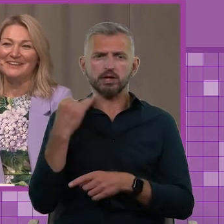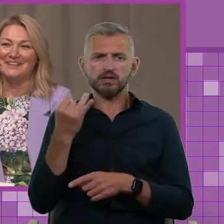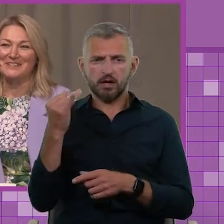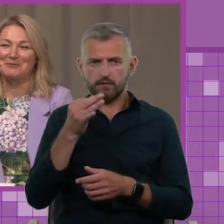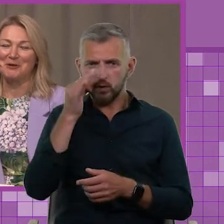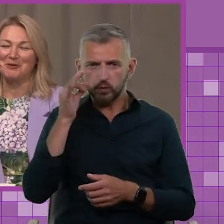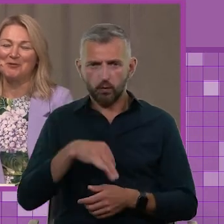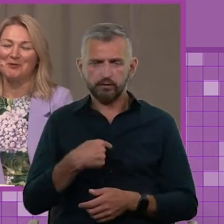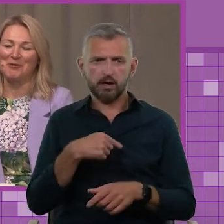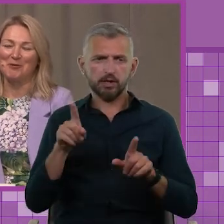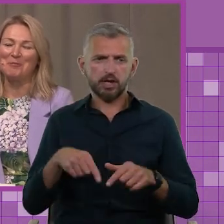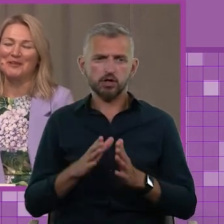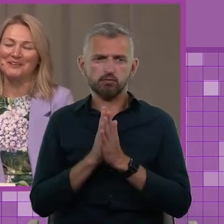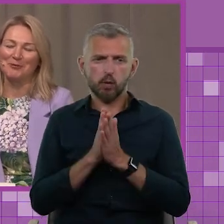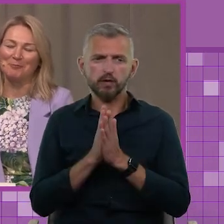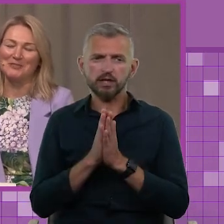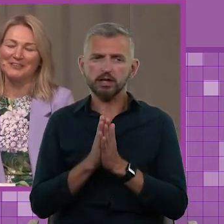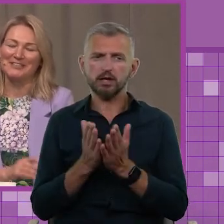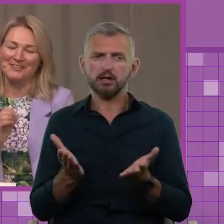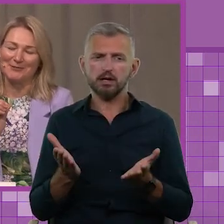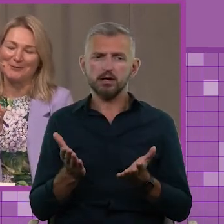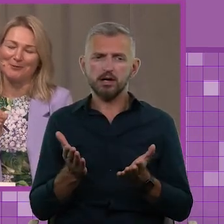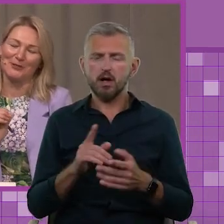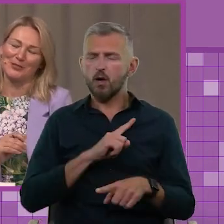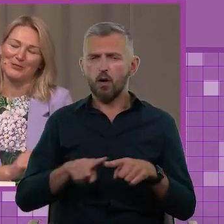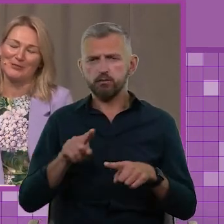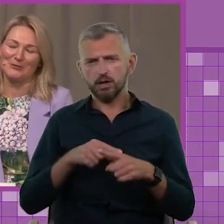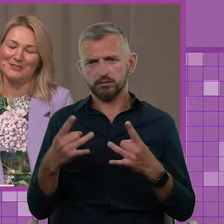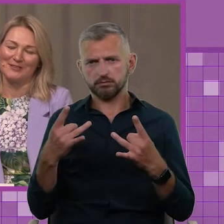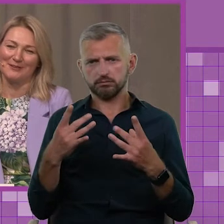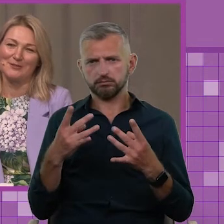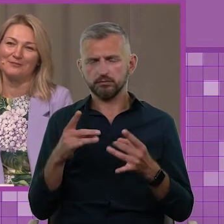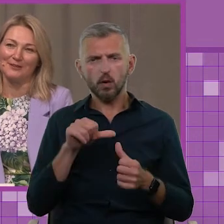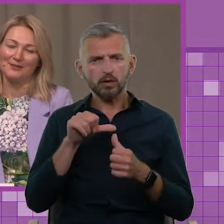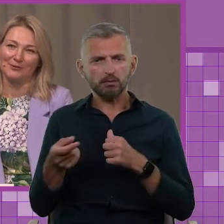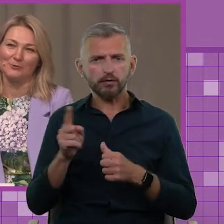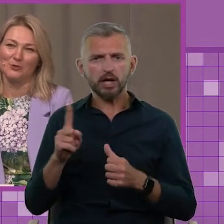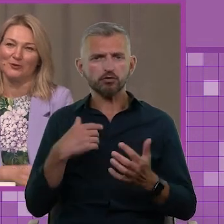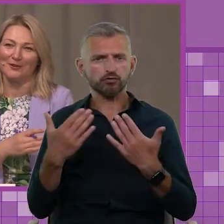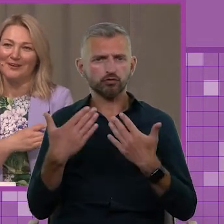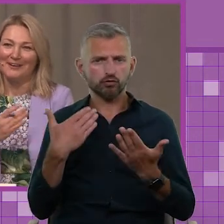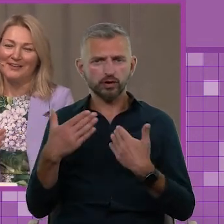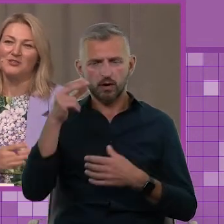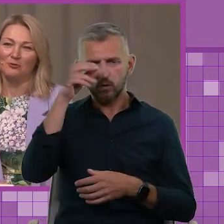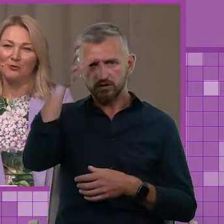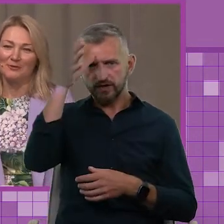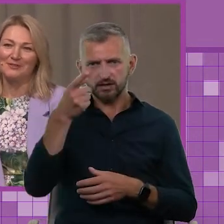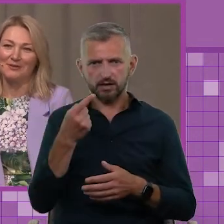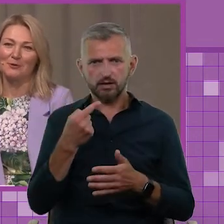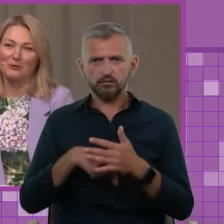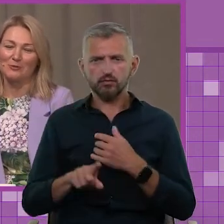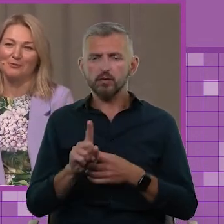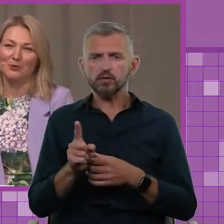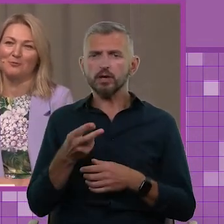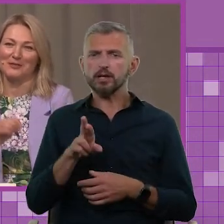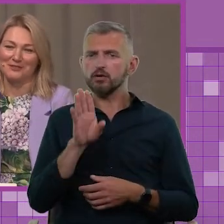теж просила, скажімо так, оперативно поділитися, особливо те, що стосується освіти, тому що